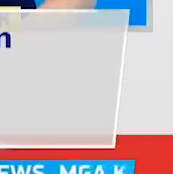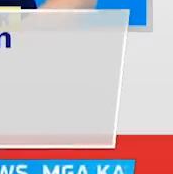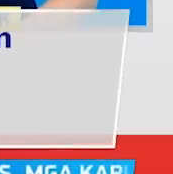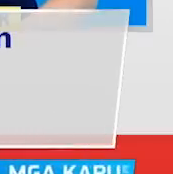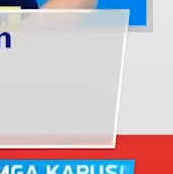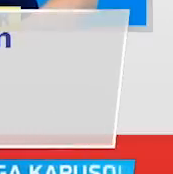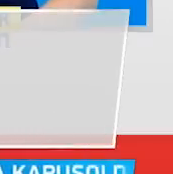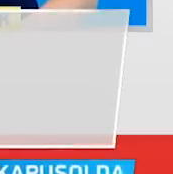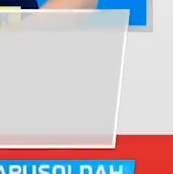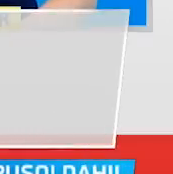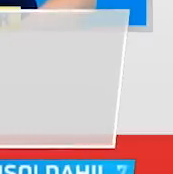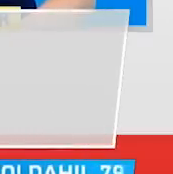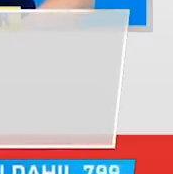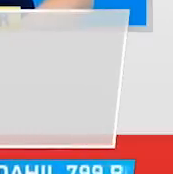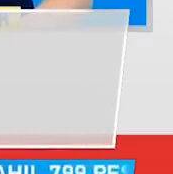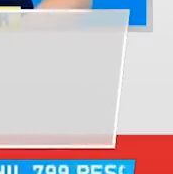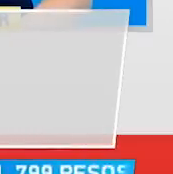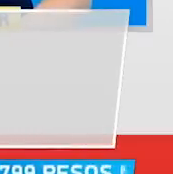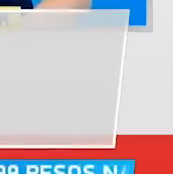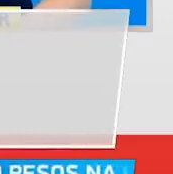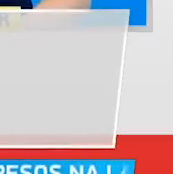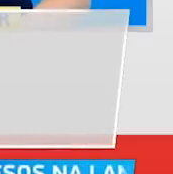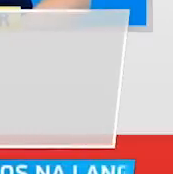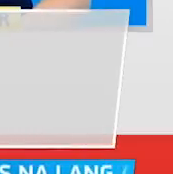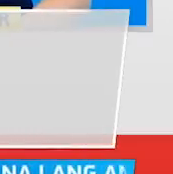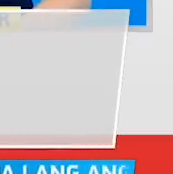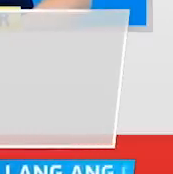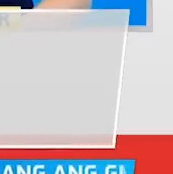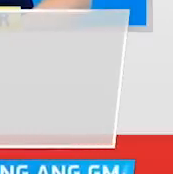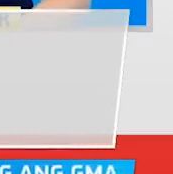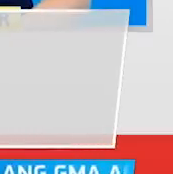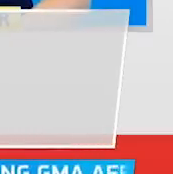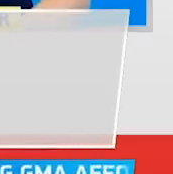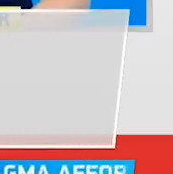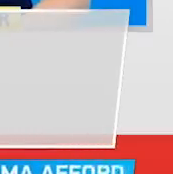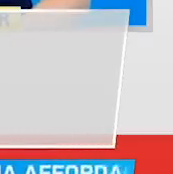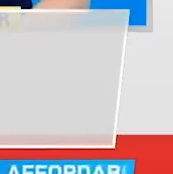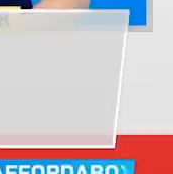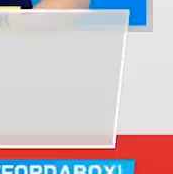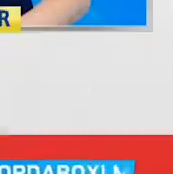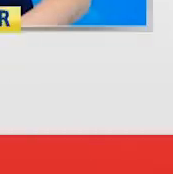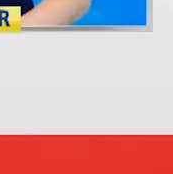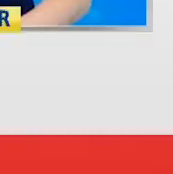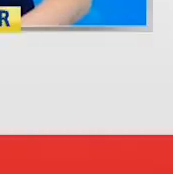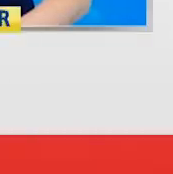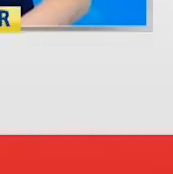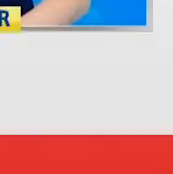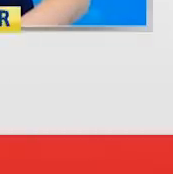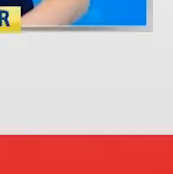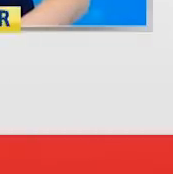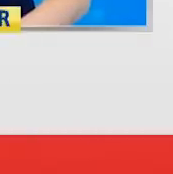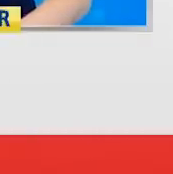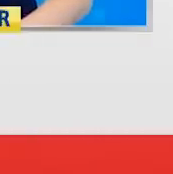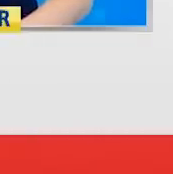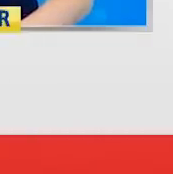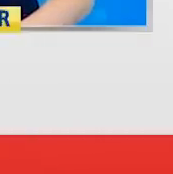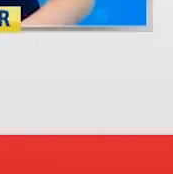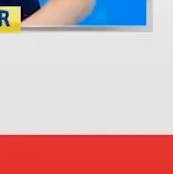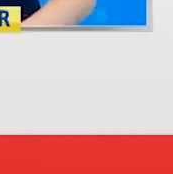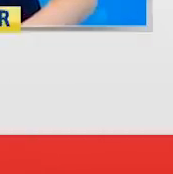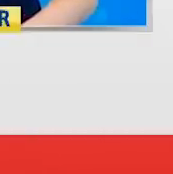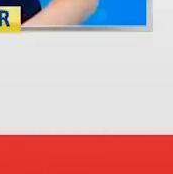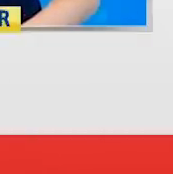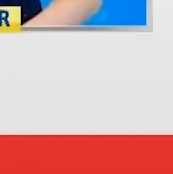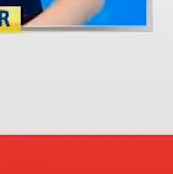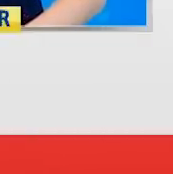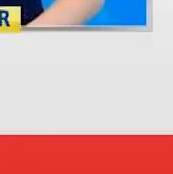At naway nabusog po kayo sa may init na balita sa oras na ito. Araw-araw pong tumutok sa balitang hali para sa mga balitang walang kinikilingan,